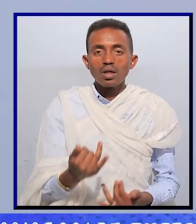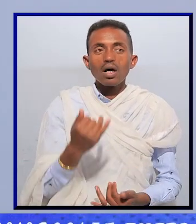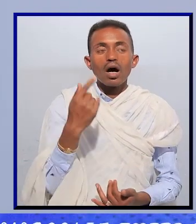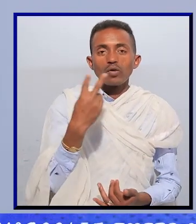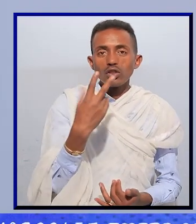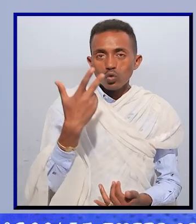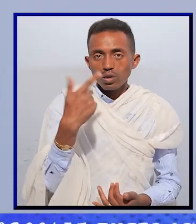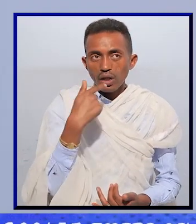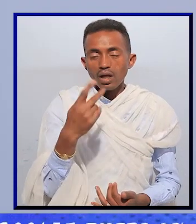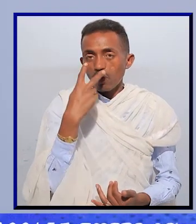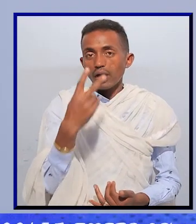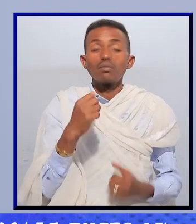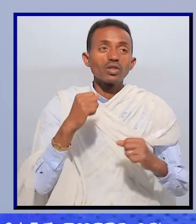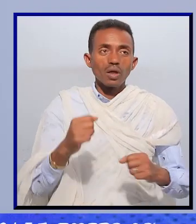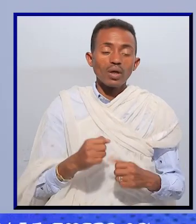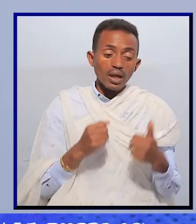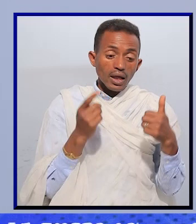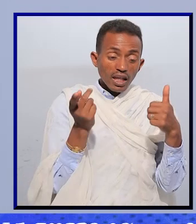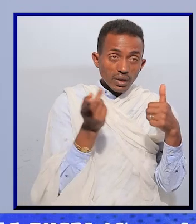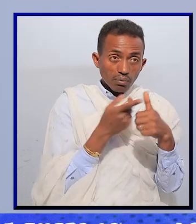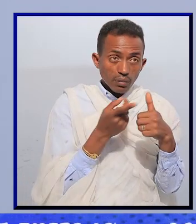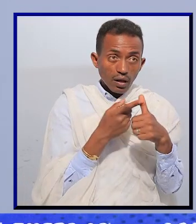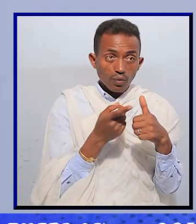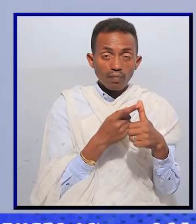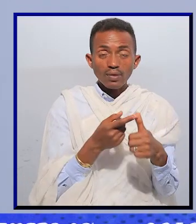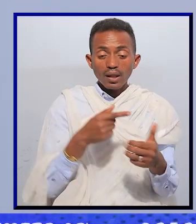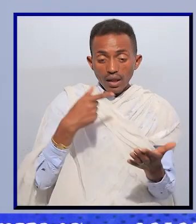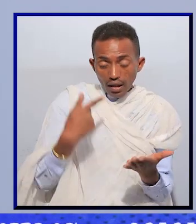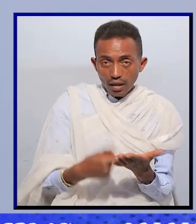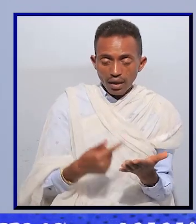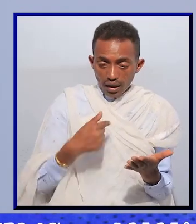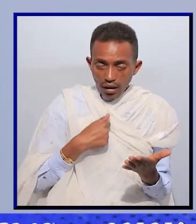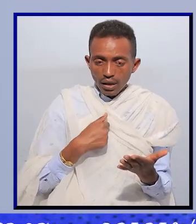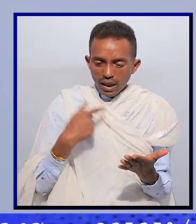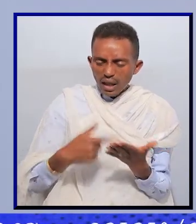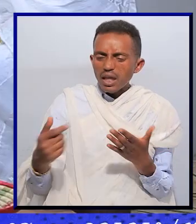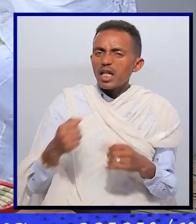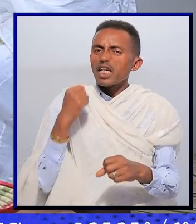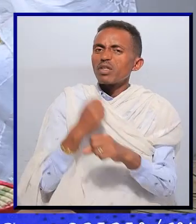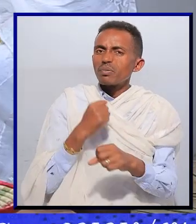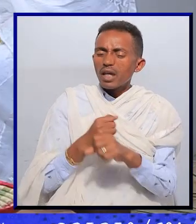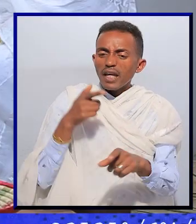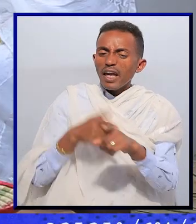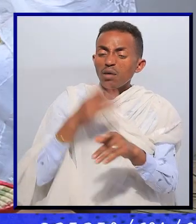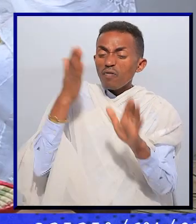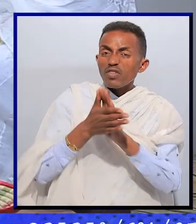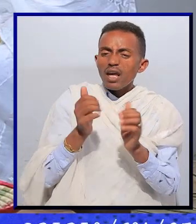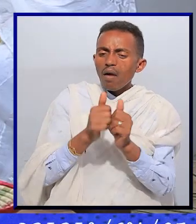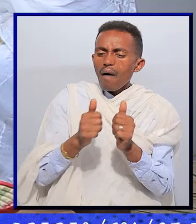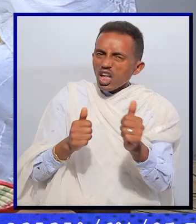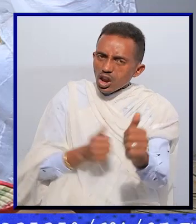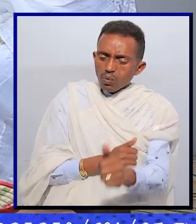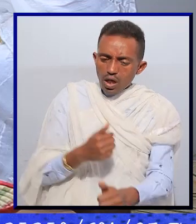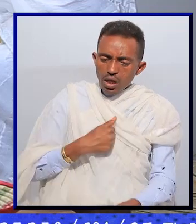እንግዲህ አንድ ሁለት ሶስት ብለን ማየት የምንችለው። የመጀመሪያው እኔ ይህን ከመጀመሬ በፊት አሁን ይቺ እህታችን ይህን